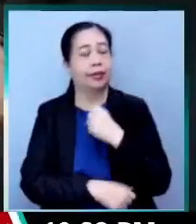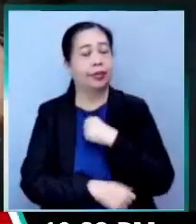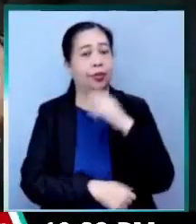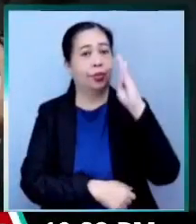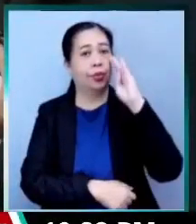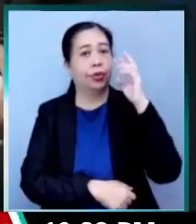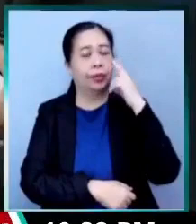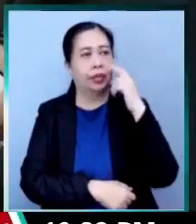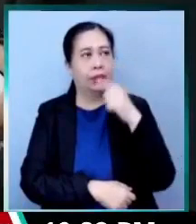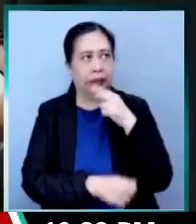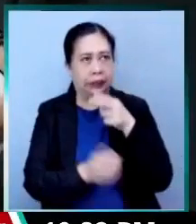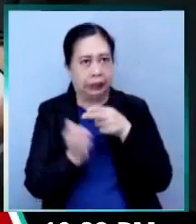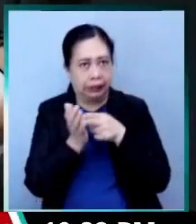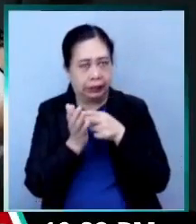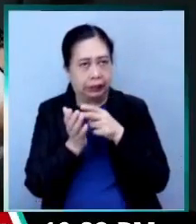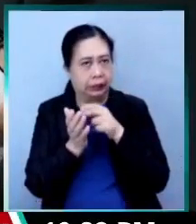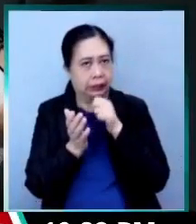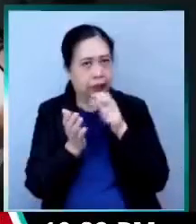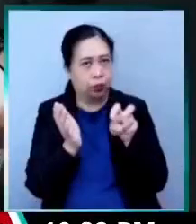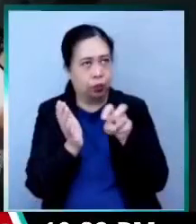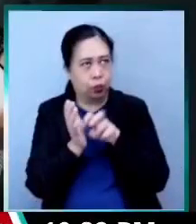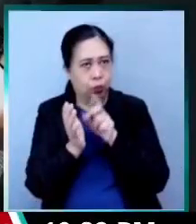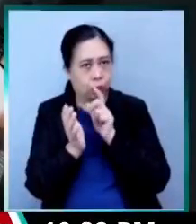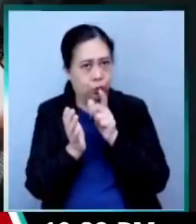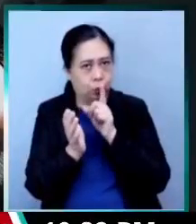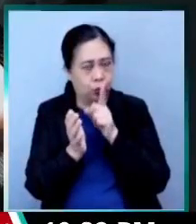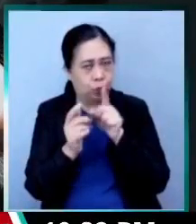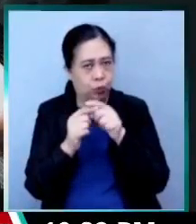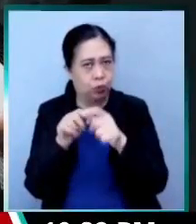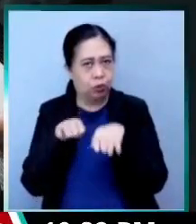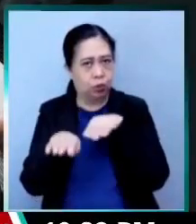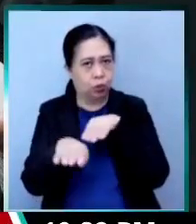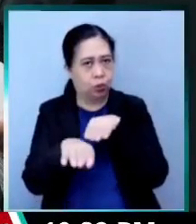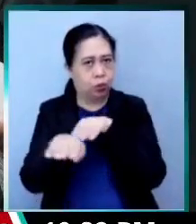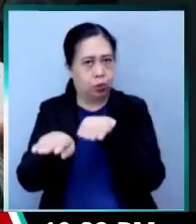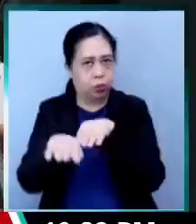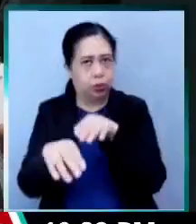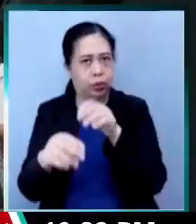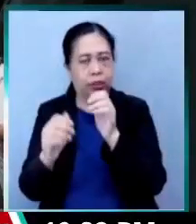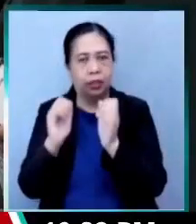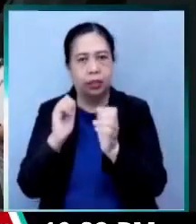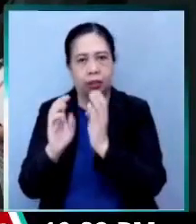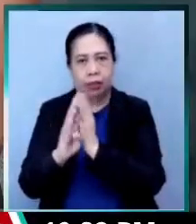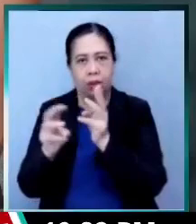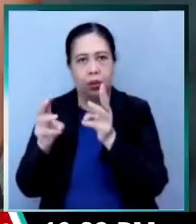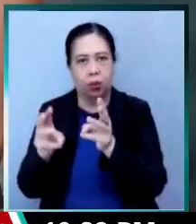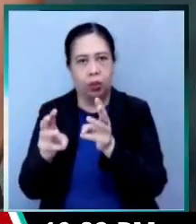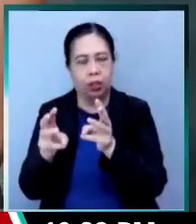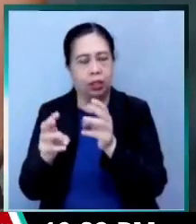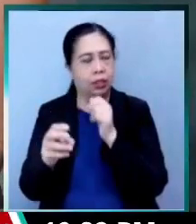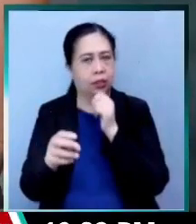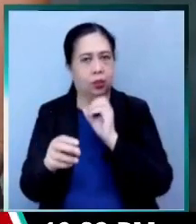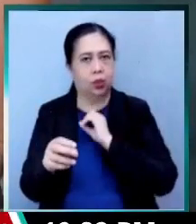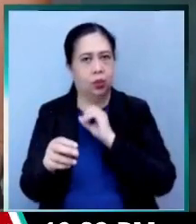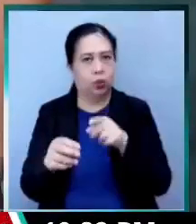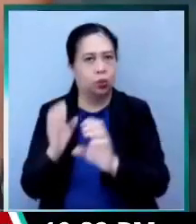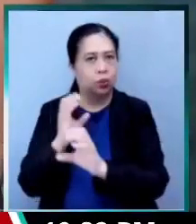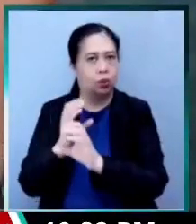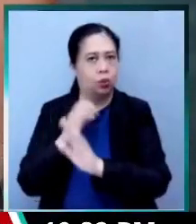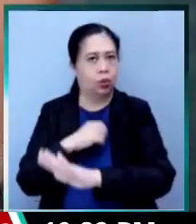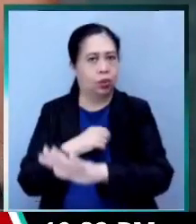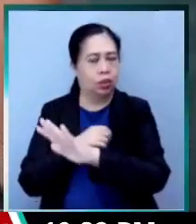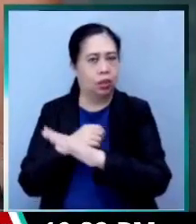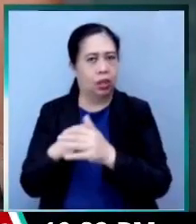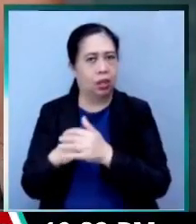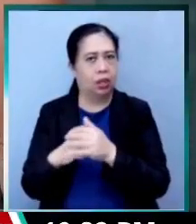di nila sakay si Revilla nang mag-convoy sila sa EDSA busway. Di rin daw kay Revilla ang mga sasakyan. Ang mismong employer